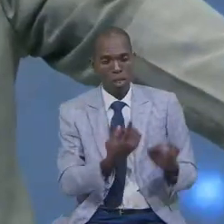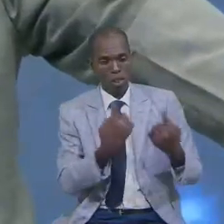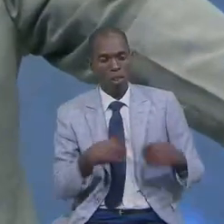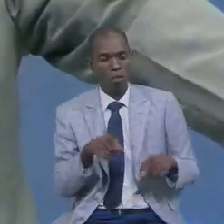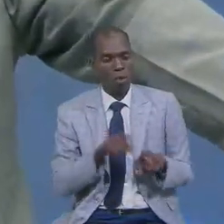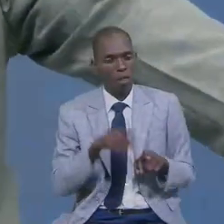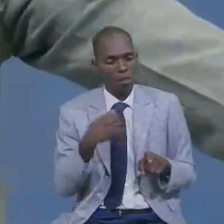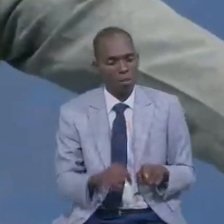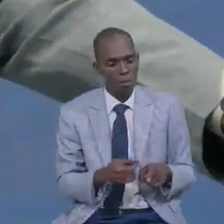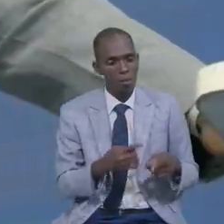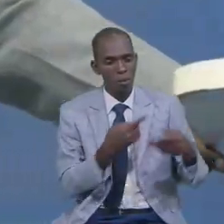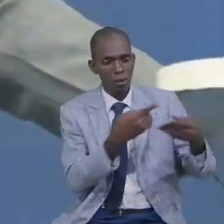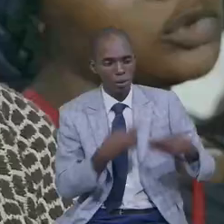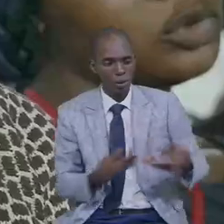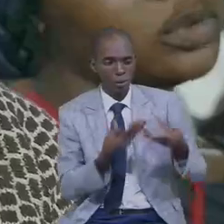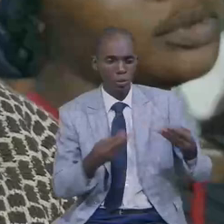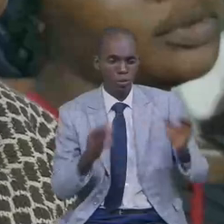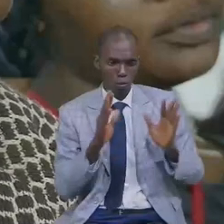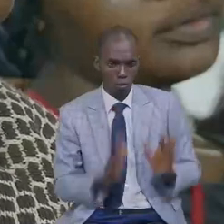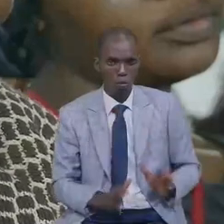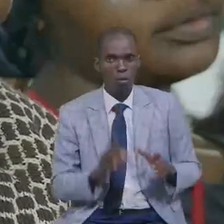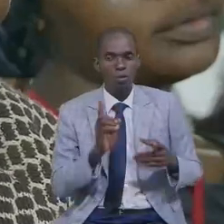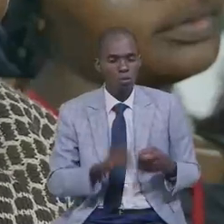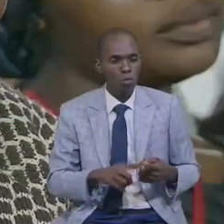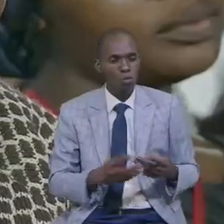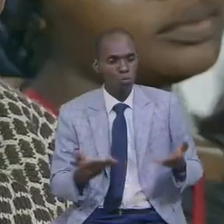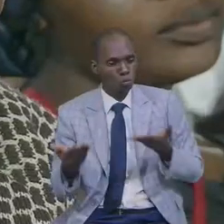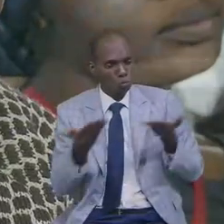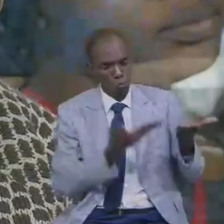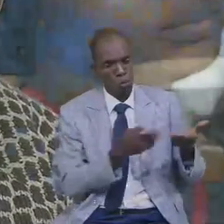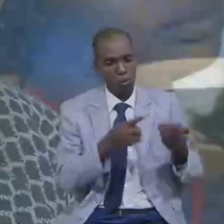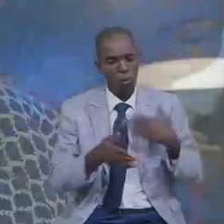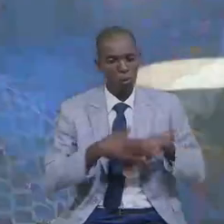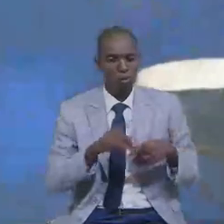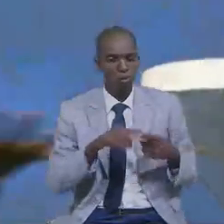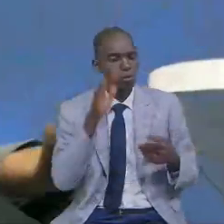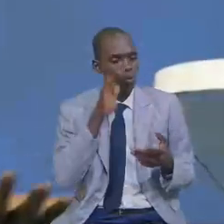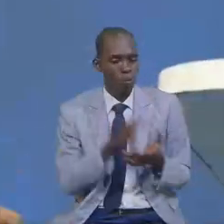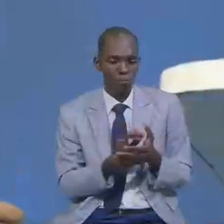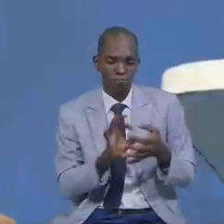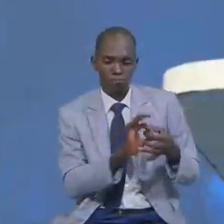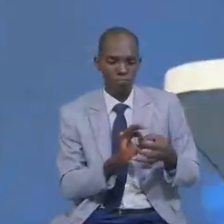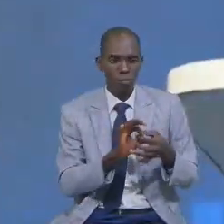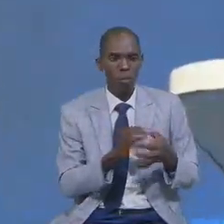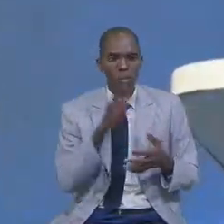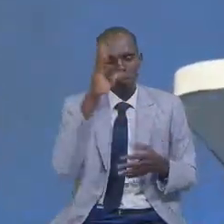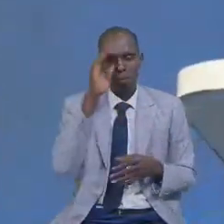réconcilier à ta femme. L'homme lève la tête, baisse les yeux. Tu